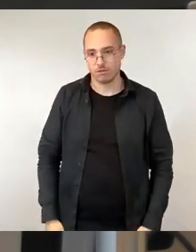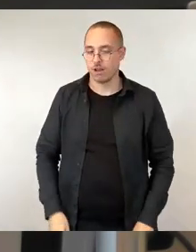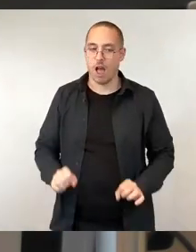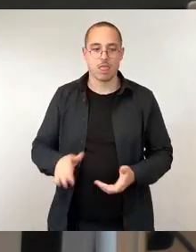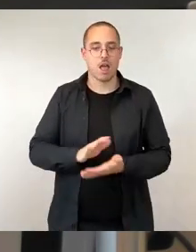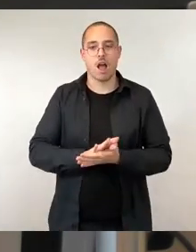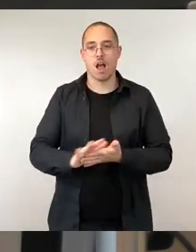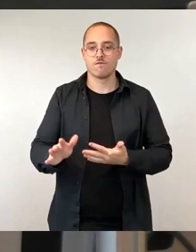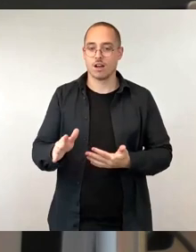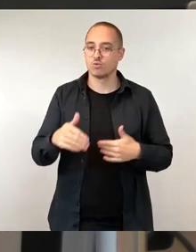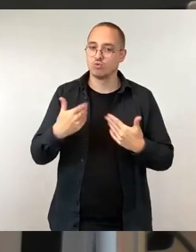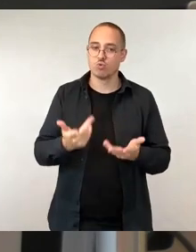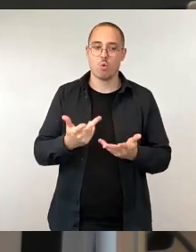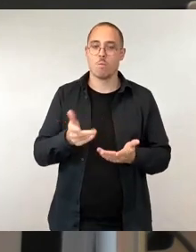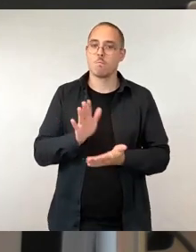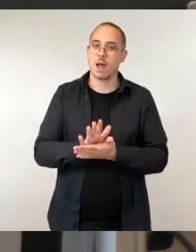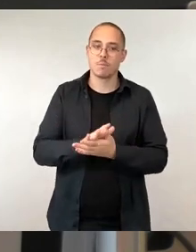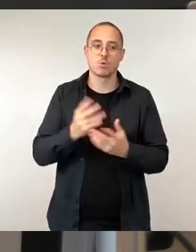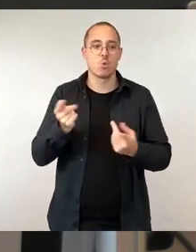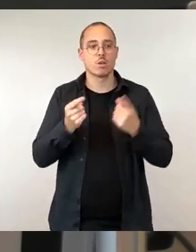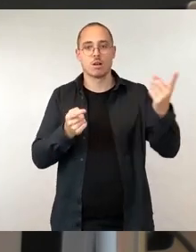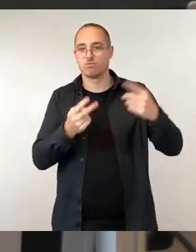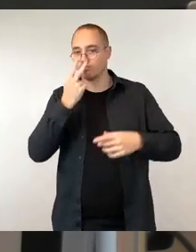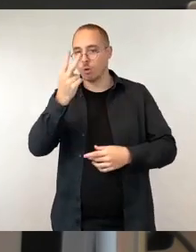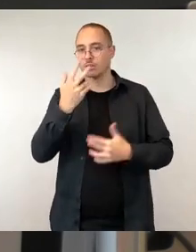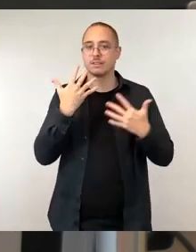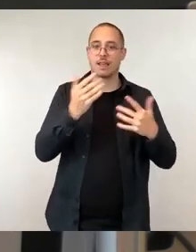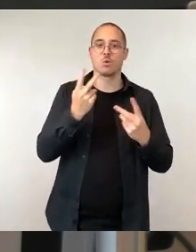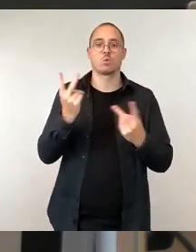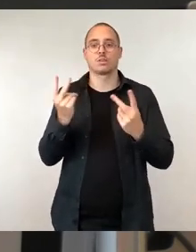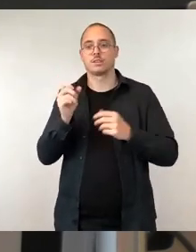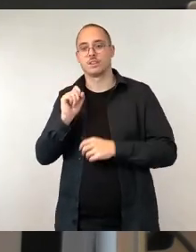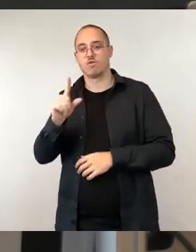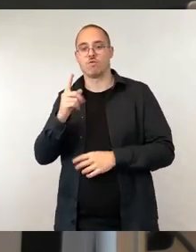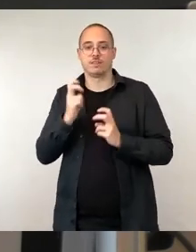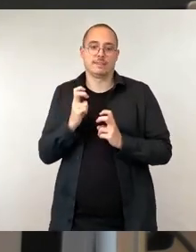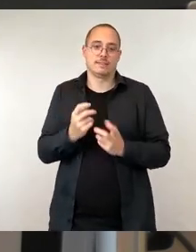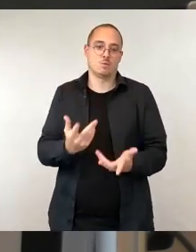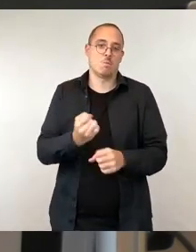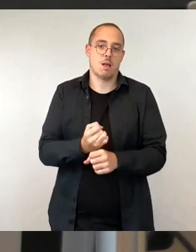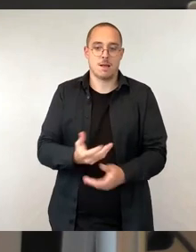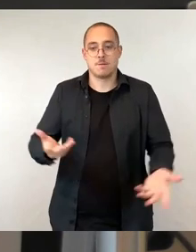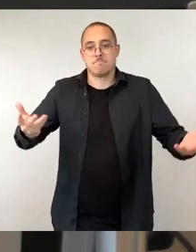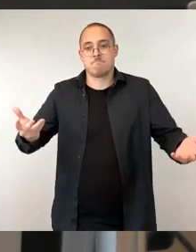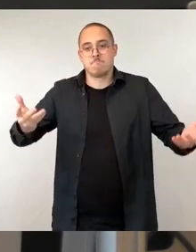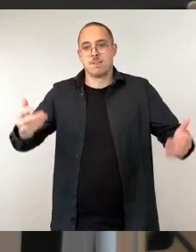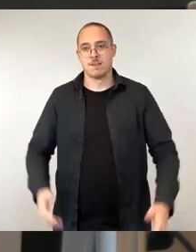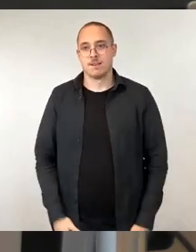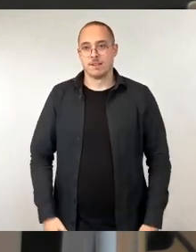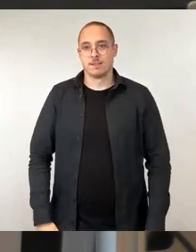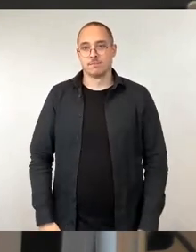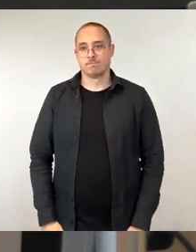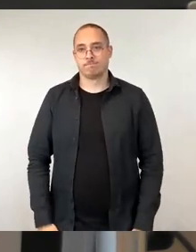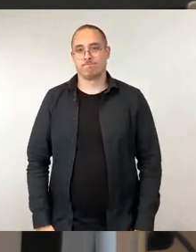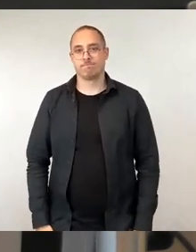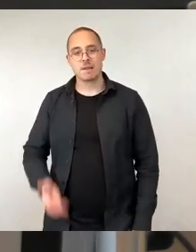schauen 10 oder 12 Sitze. Liebe Kollegen, lassen Sie uns doch jetzt diese Wahlperiode in